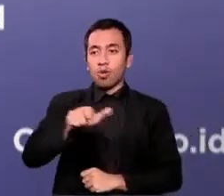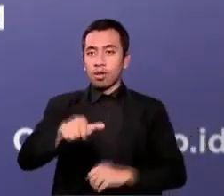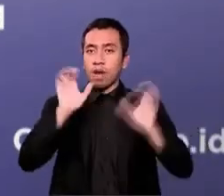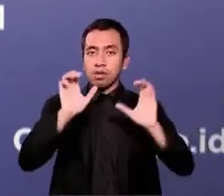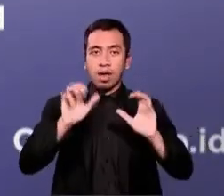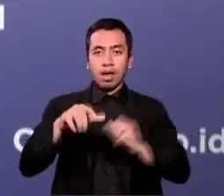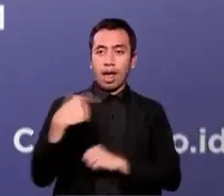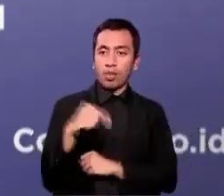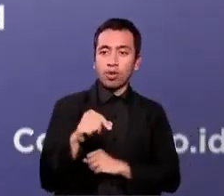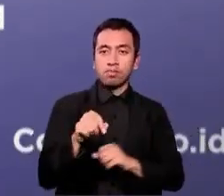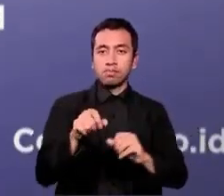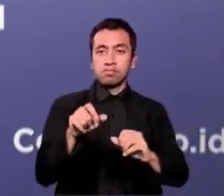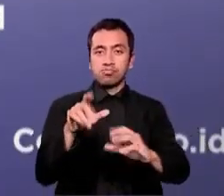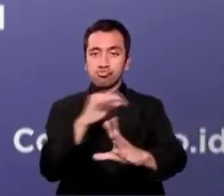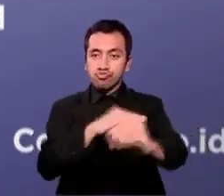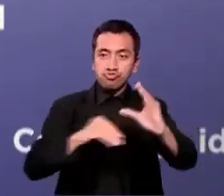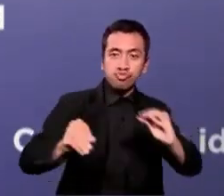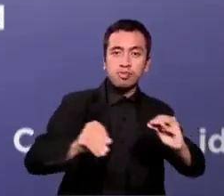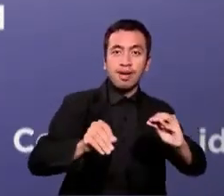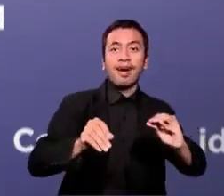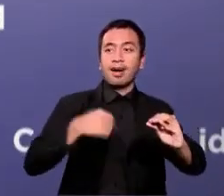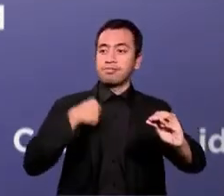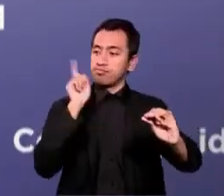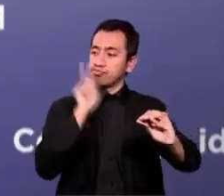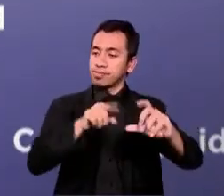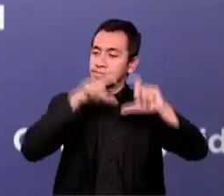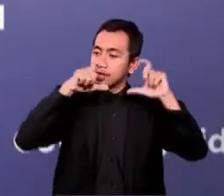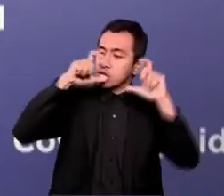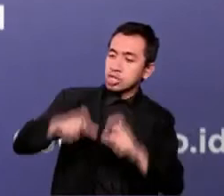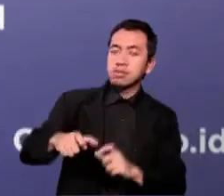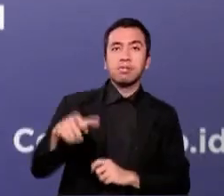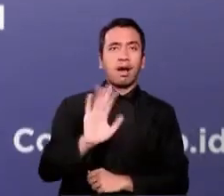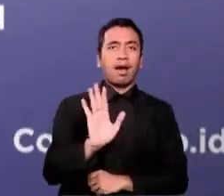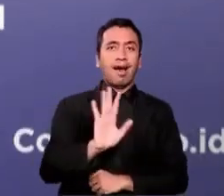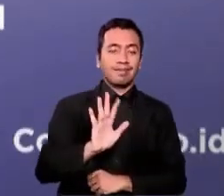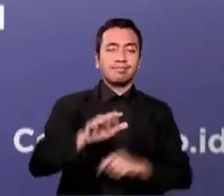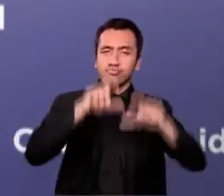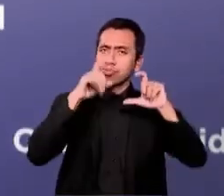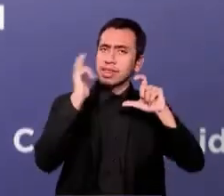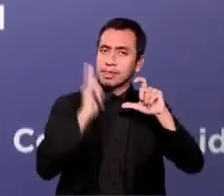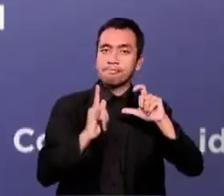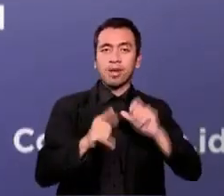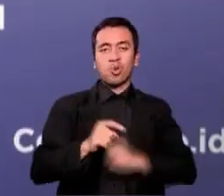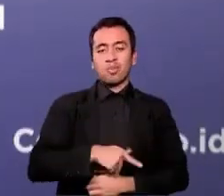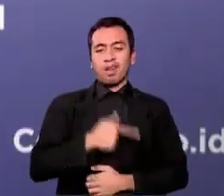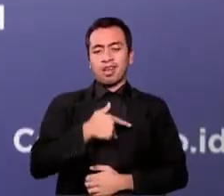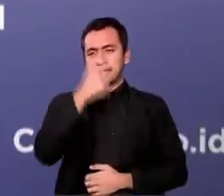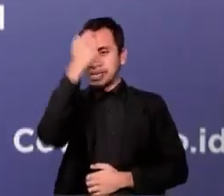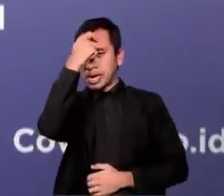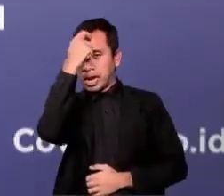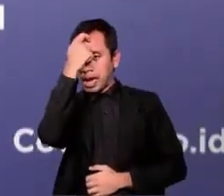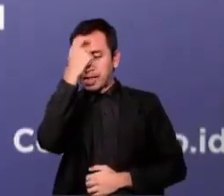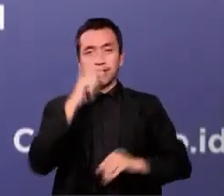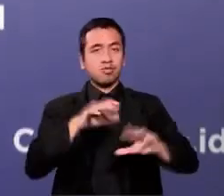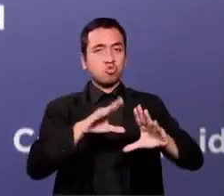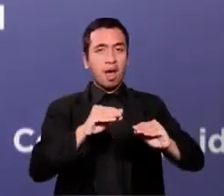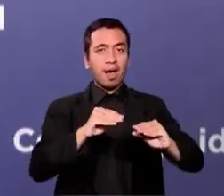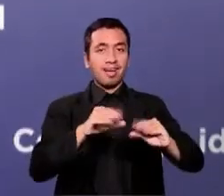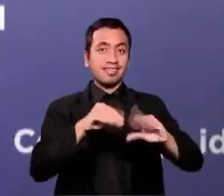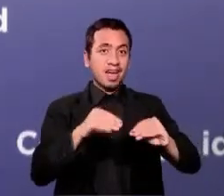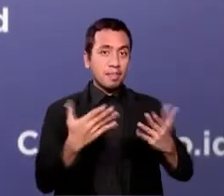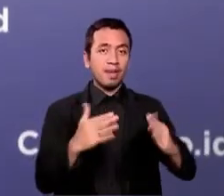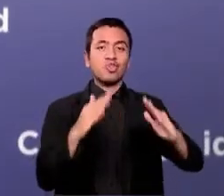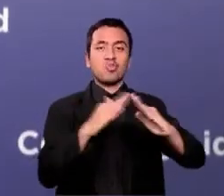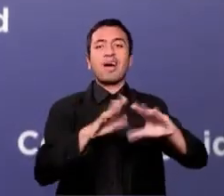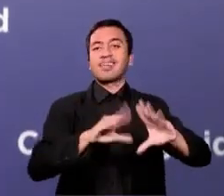masker Pada saat Anda dikantor atau ramai orang dan dirasa kit Bekerjalah dari rumah berikutnya beratkan